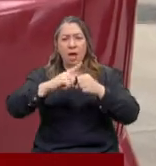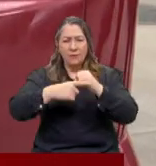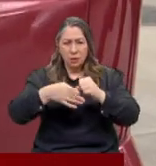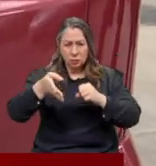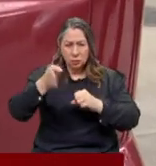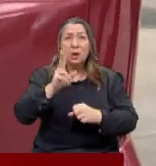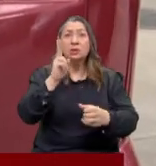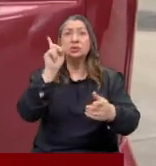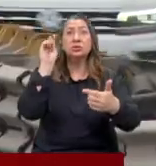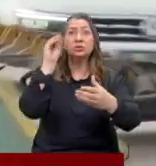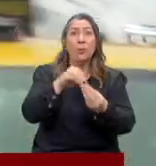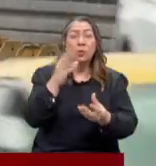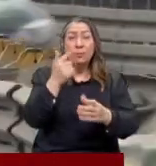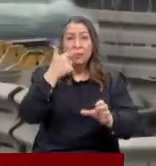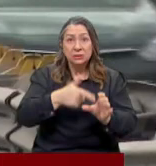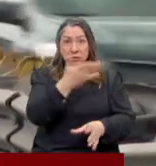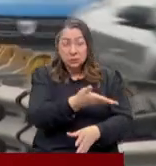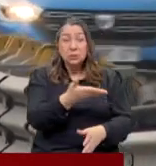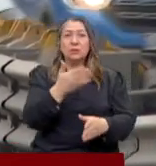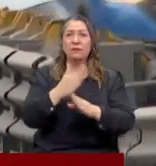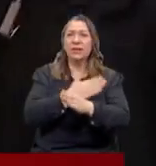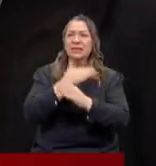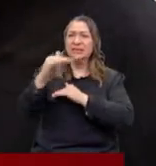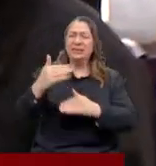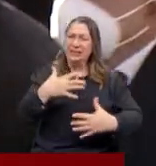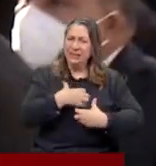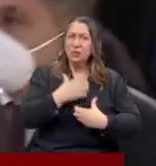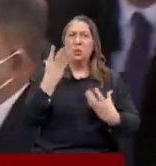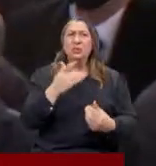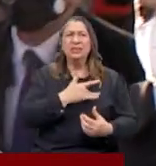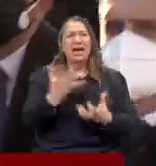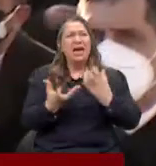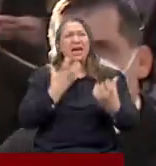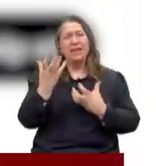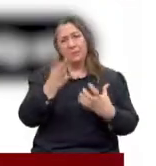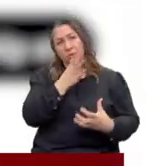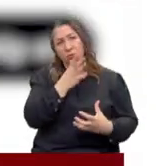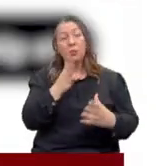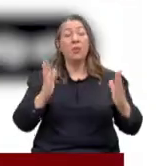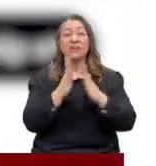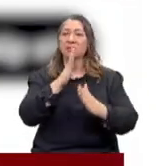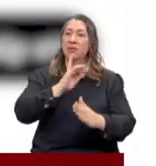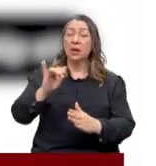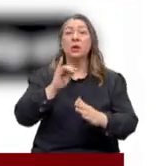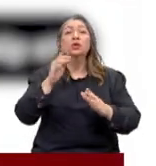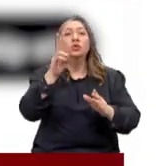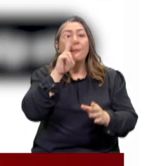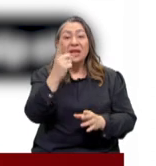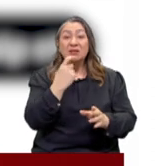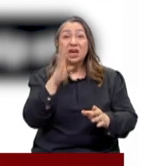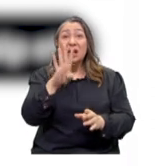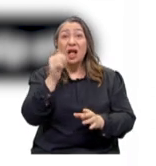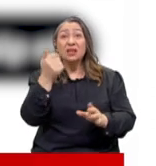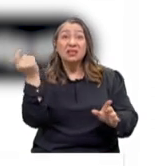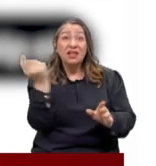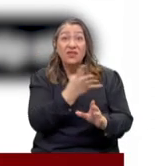ikinci zam da geldi. Cumhurbaşkanı vatandaşımızın canının yandığını biliyoruz dedi. Muhalefet tepkili. Akaryakıta son bir yılda 46 kez zam